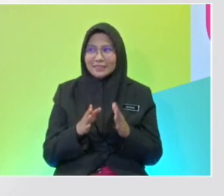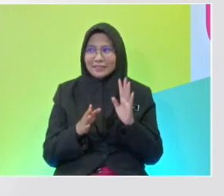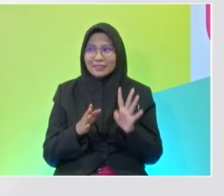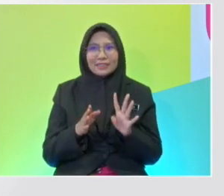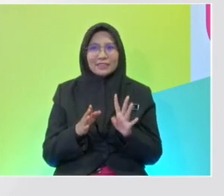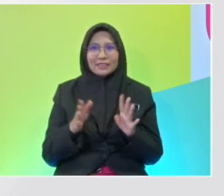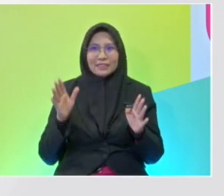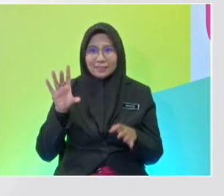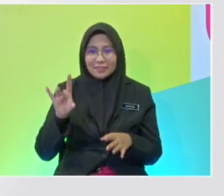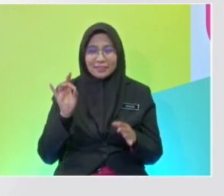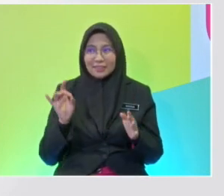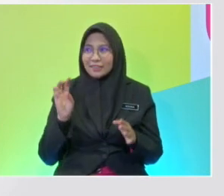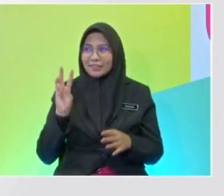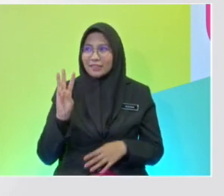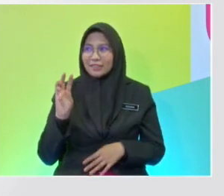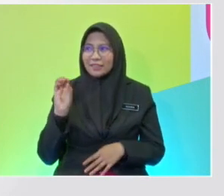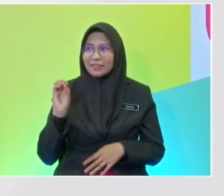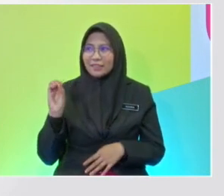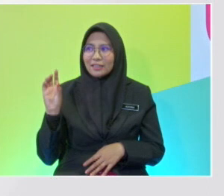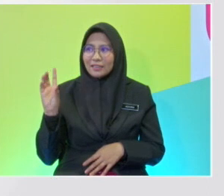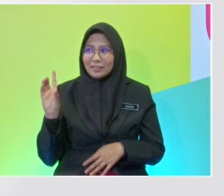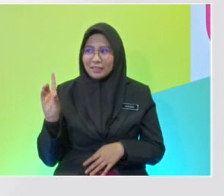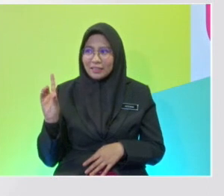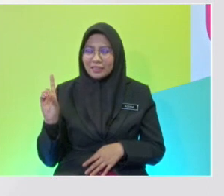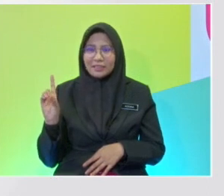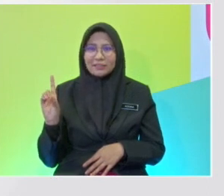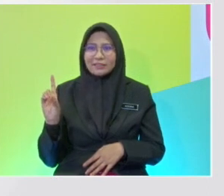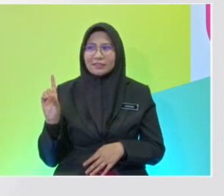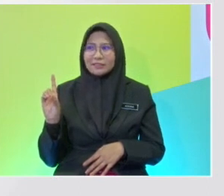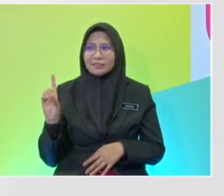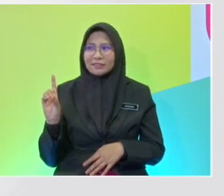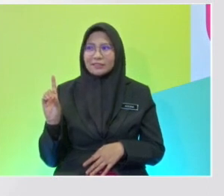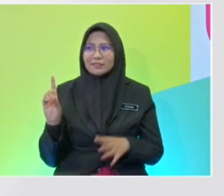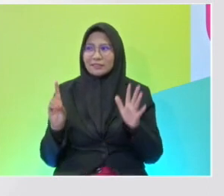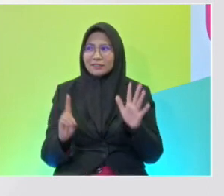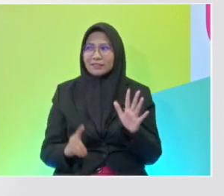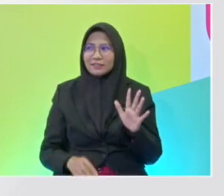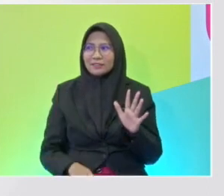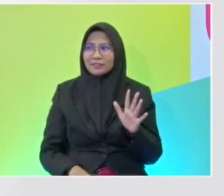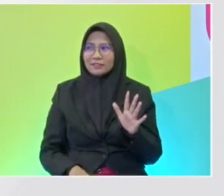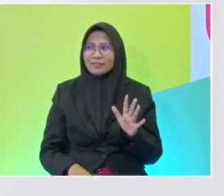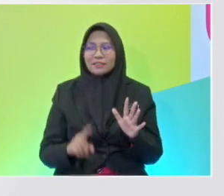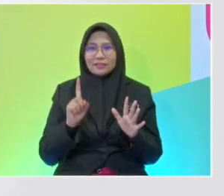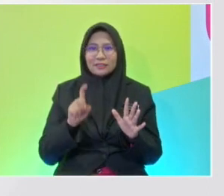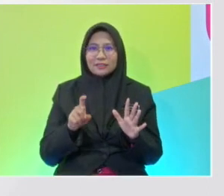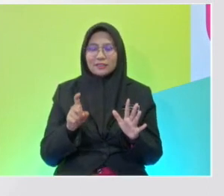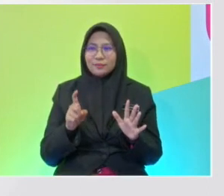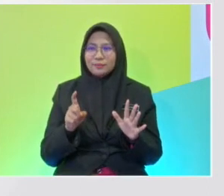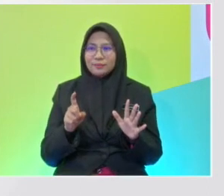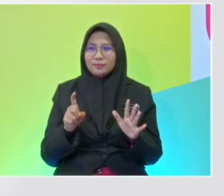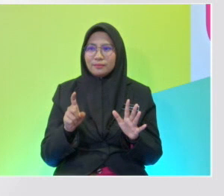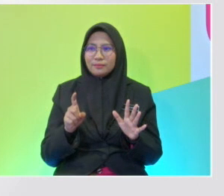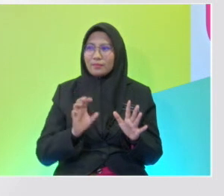pada material ataupun Mac Browser dan klik oke yang kelima klik botak